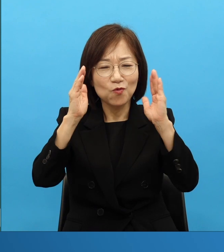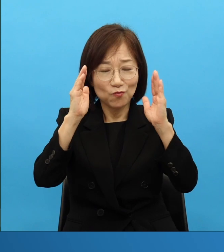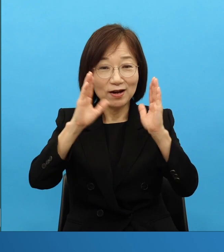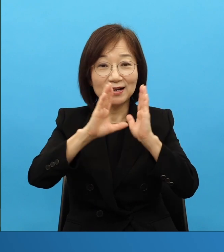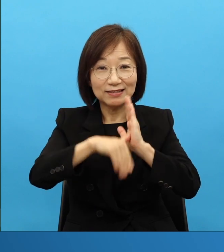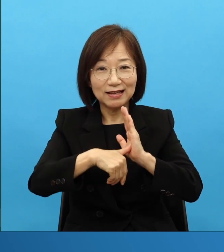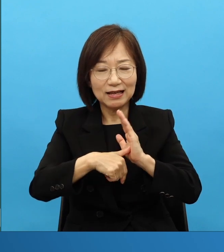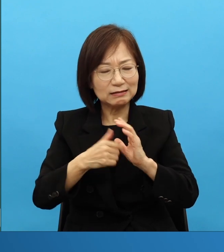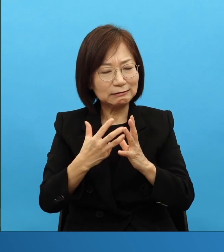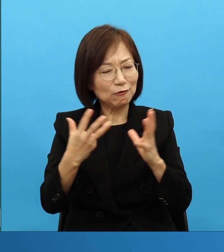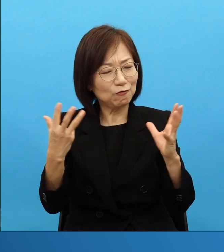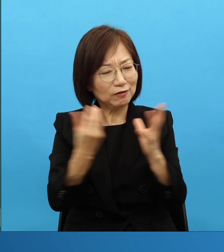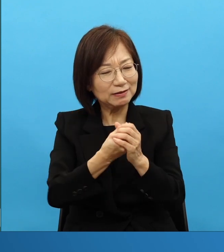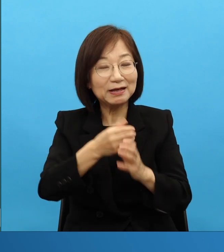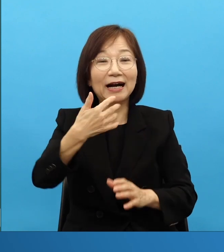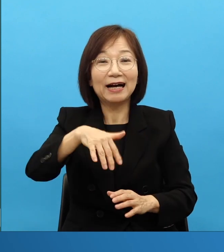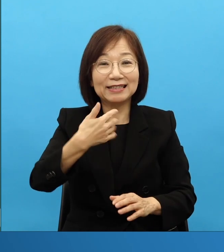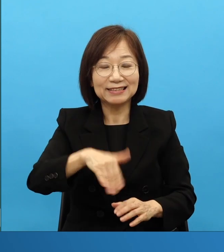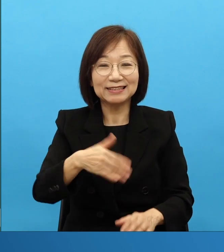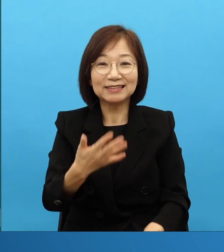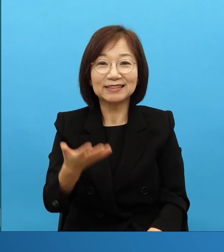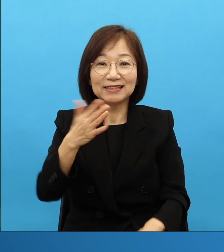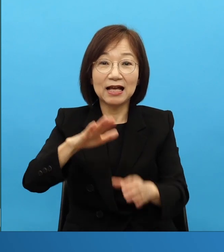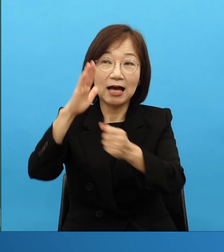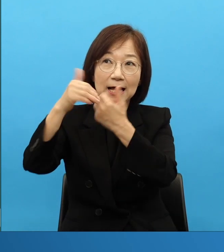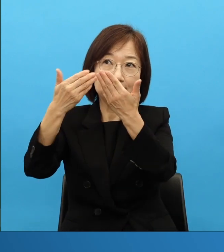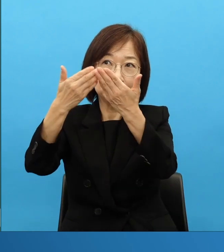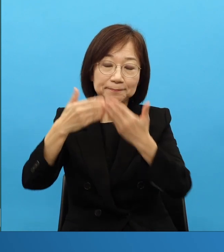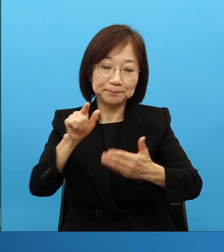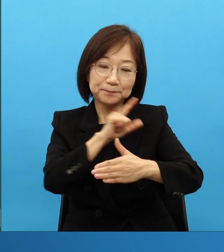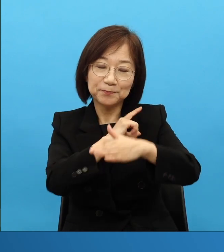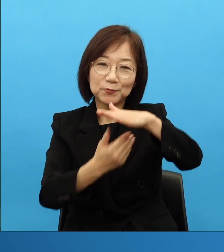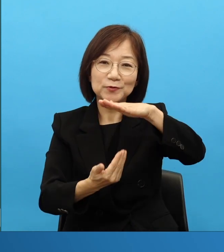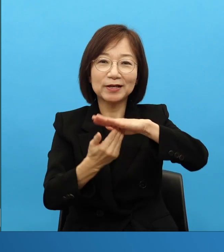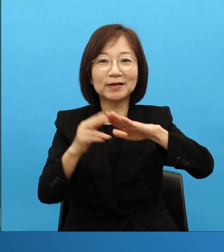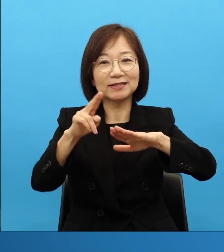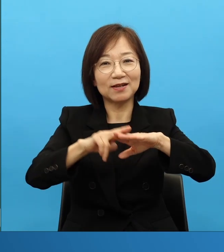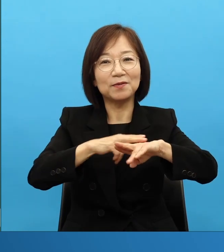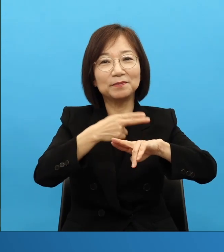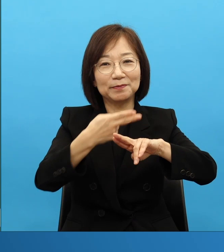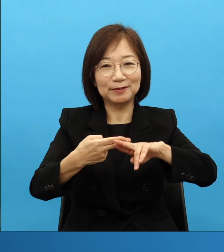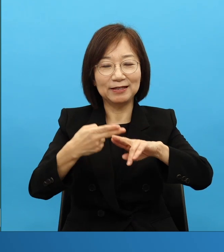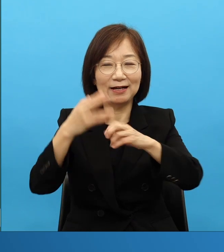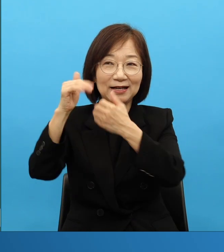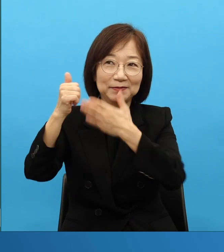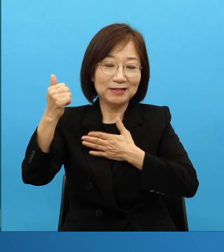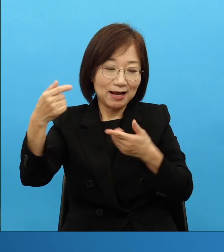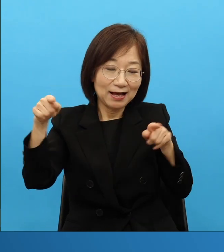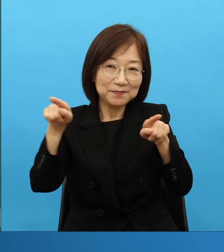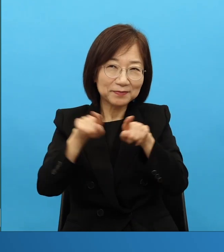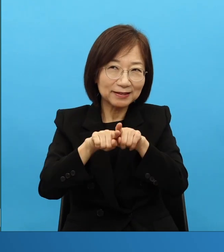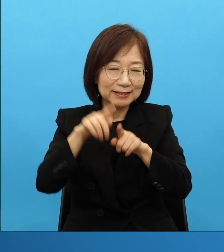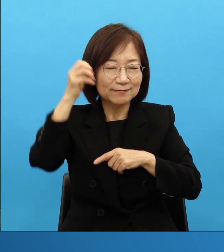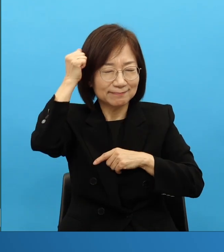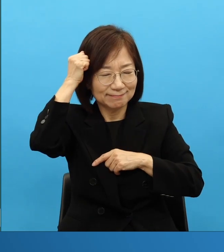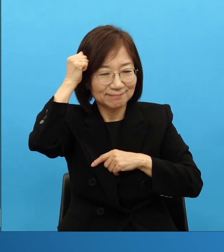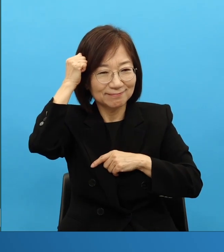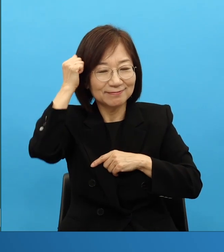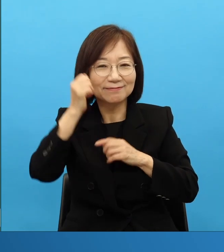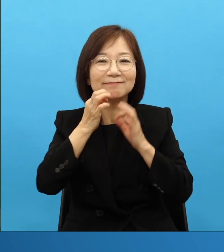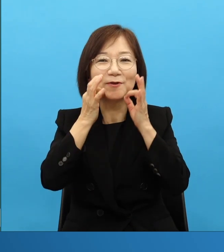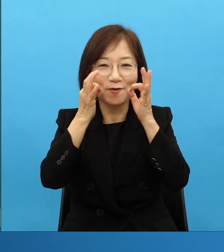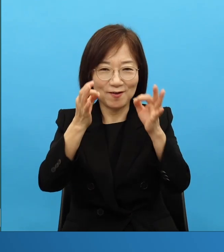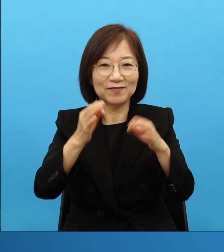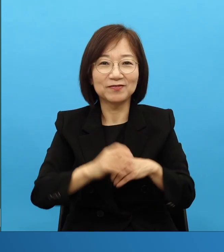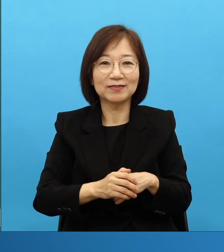때마다 완벽하지 않지만 하나님이 주신 최고의 선물 임마누엘을 누리려고 해.